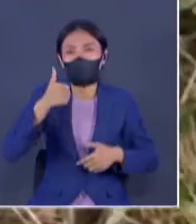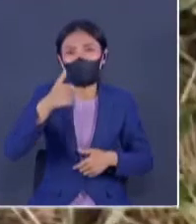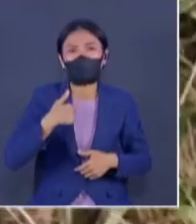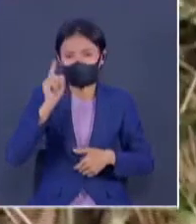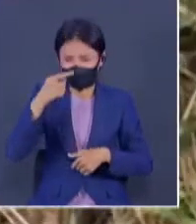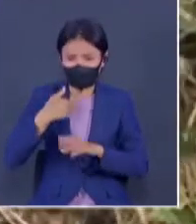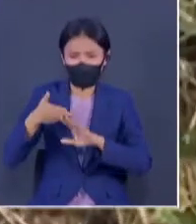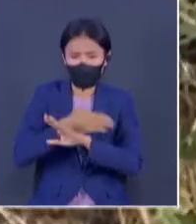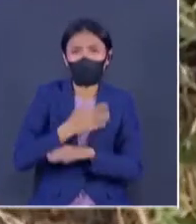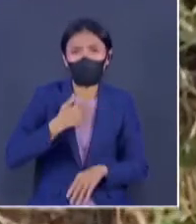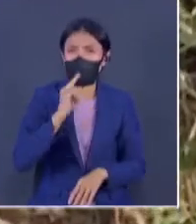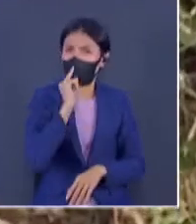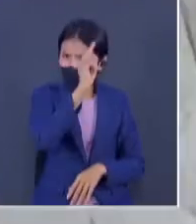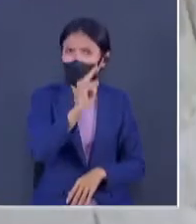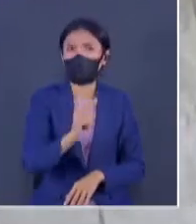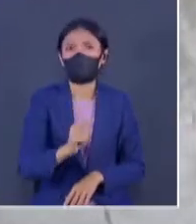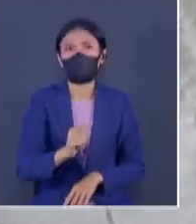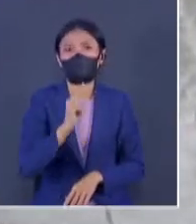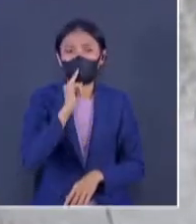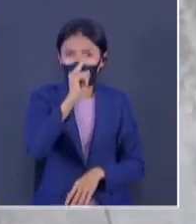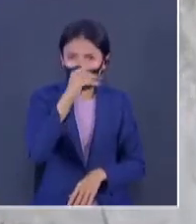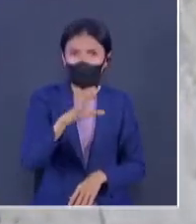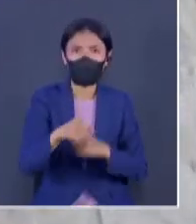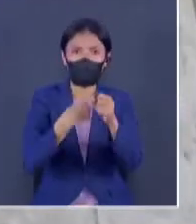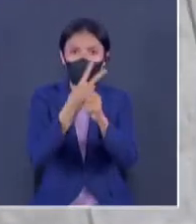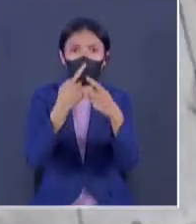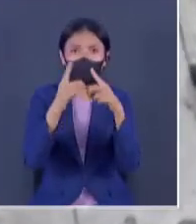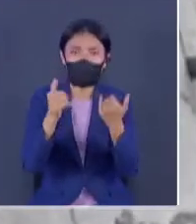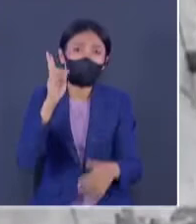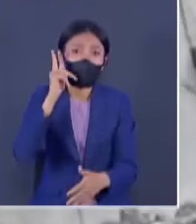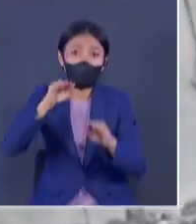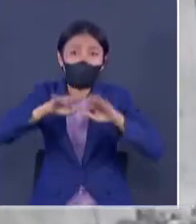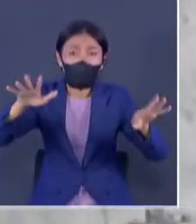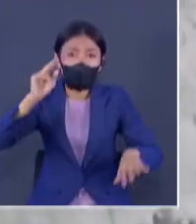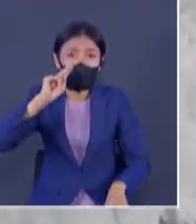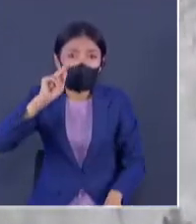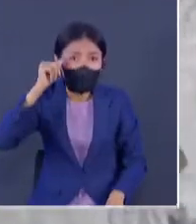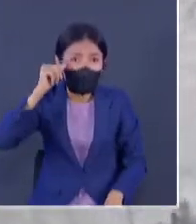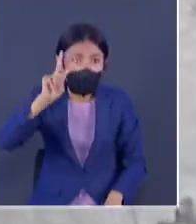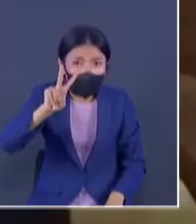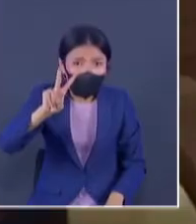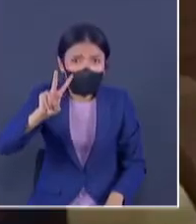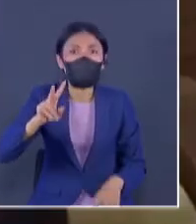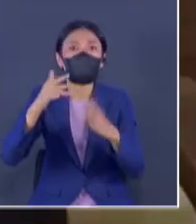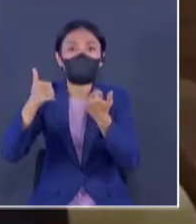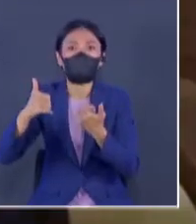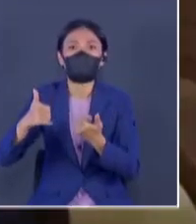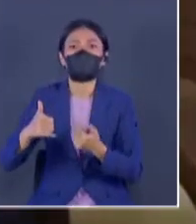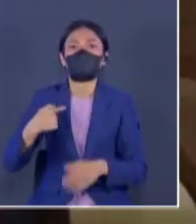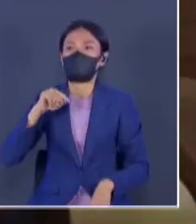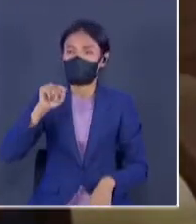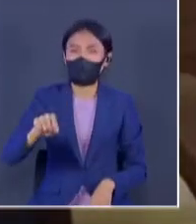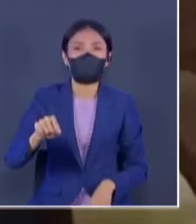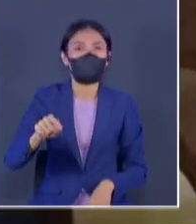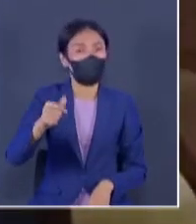2 ปีแต่พอเป็นข่าว2 วันนะคะก็มีทางออกไปฟังเสียงของผู้ที่ได้รับผลกระทบกันหน่อยค่ะ กังวลแค่ว่าตอน